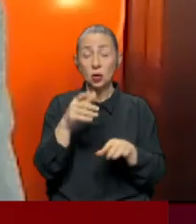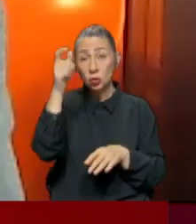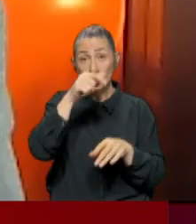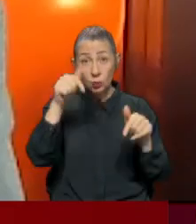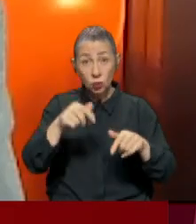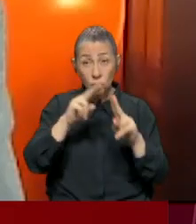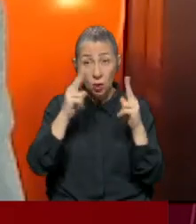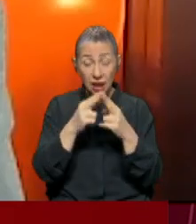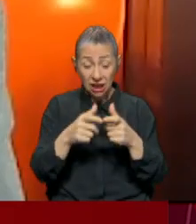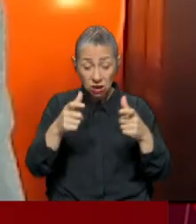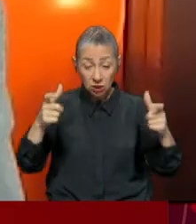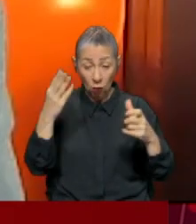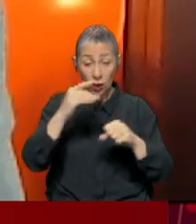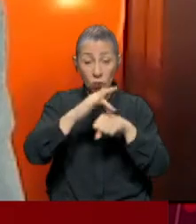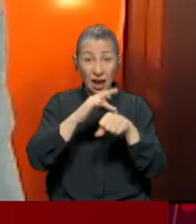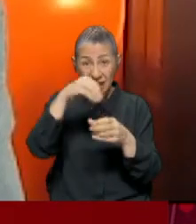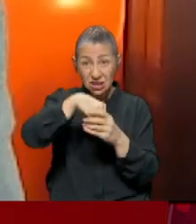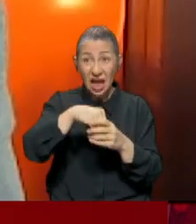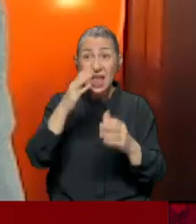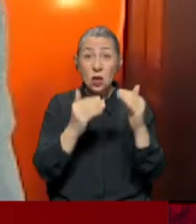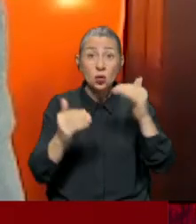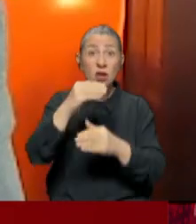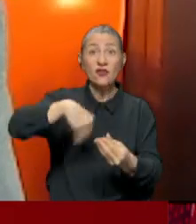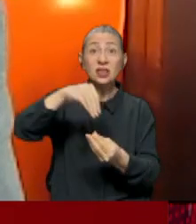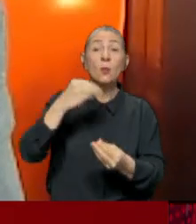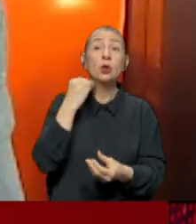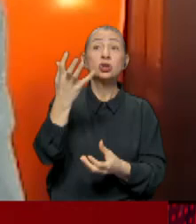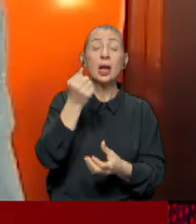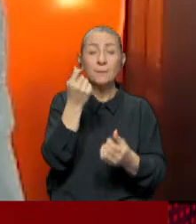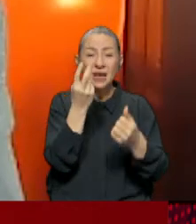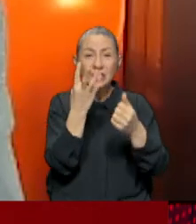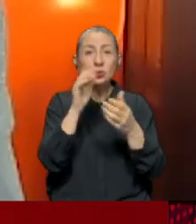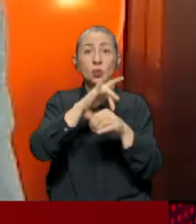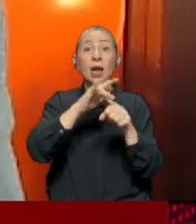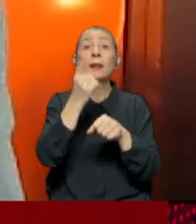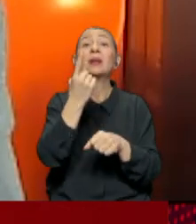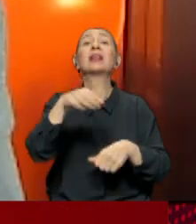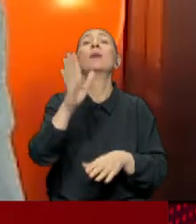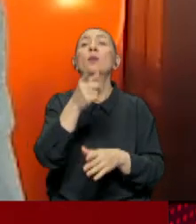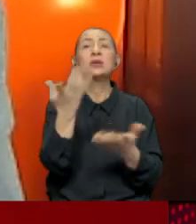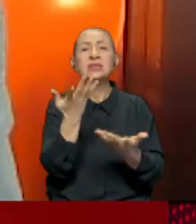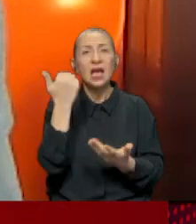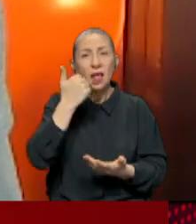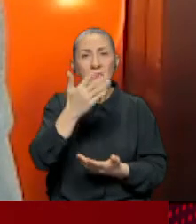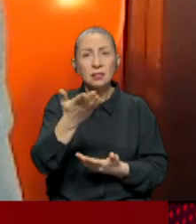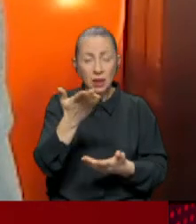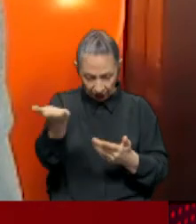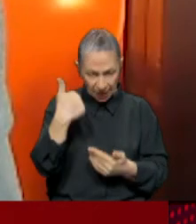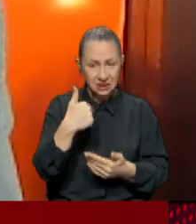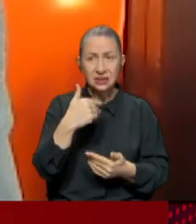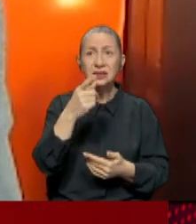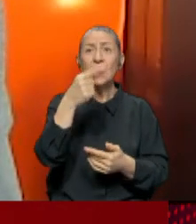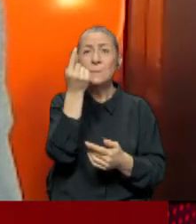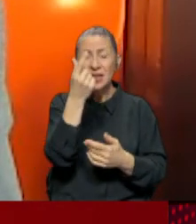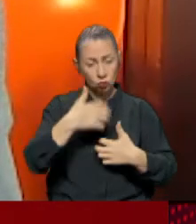Türkiye bugün dünyada gelişmekte olan ülkeler arasında en yüksek faizle borçlanan birkaç ülkeden bir tanesi değil mi? Bunun neresi yalan? Gelsin